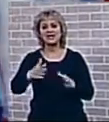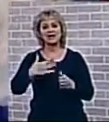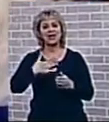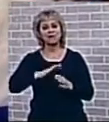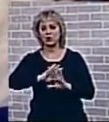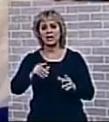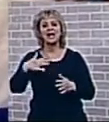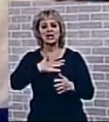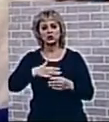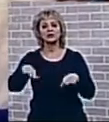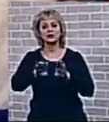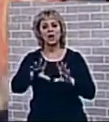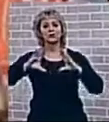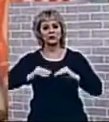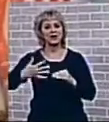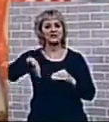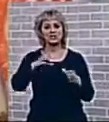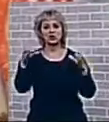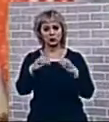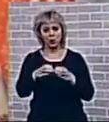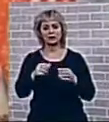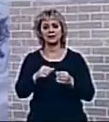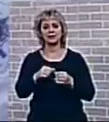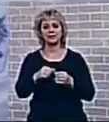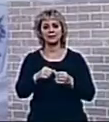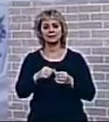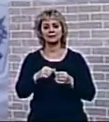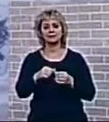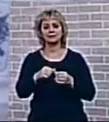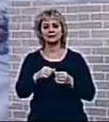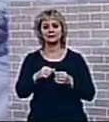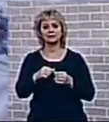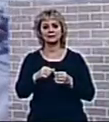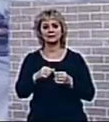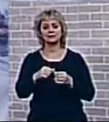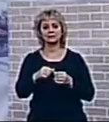недовольна. Расстроилась так, что успокаивали всей сборной.